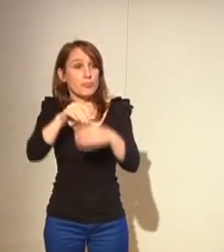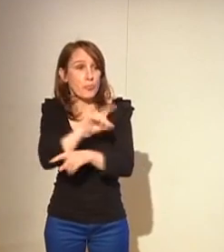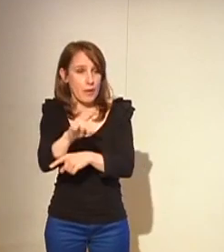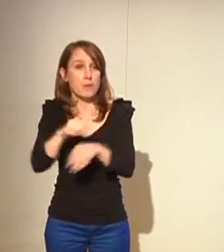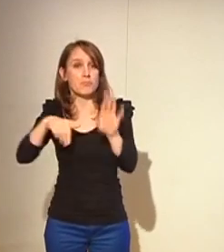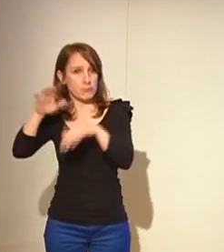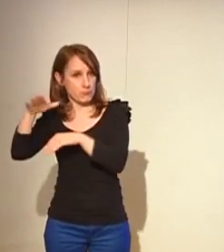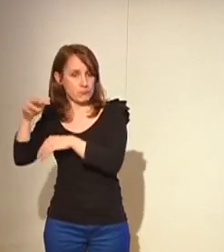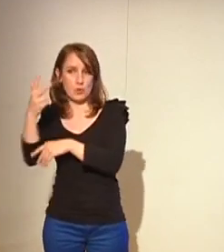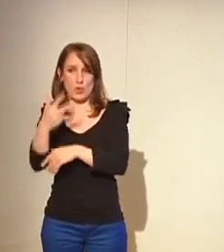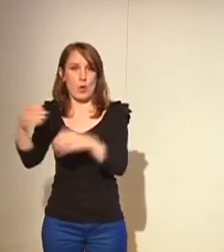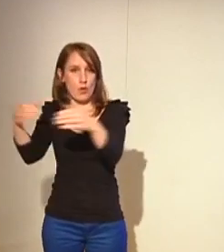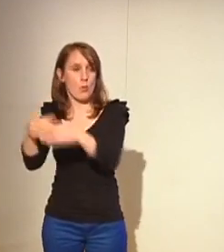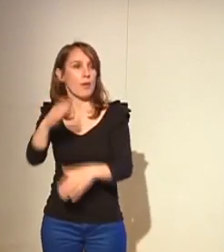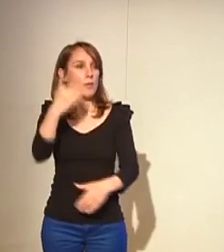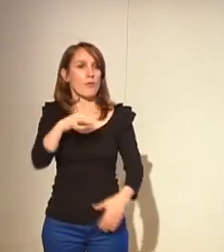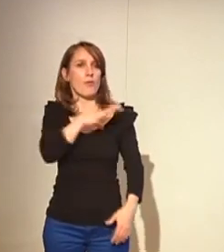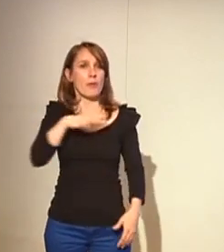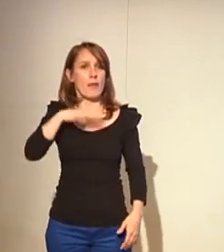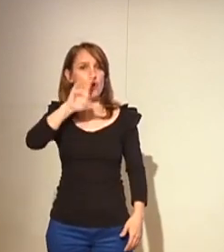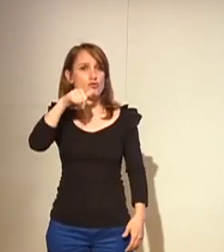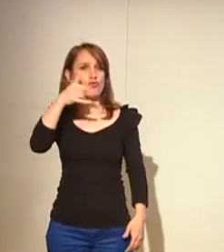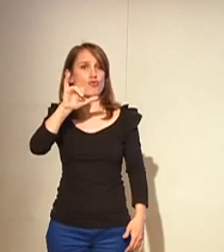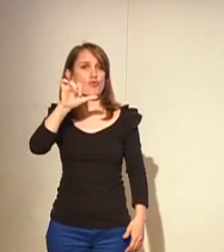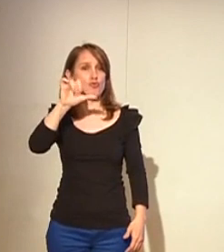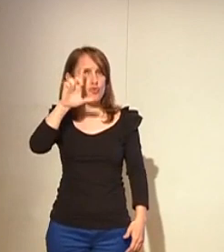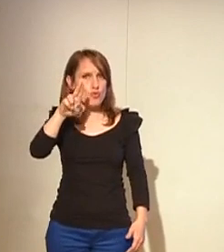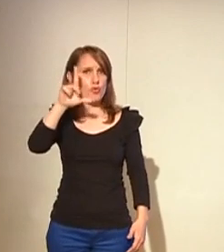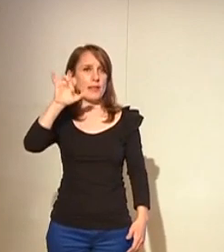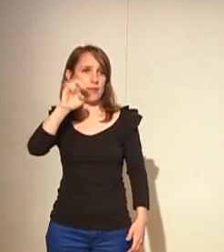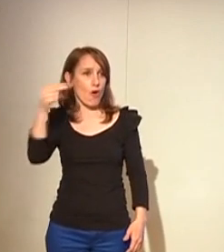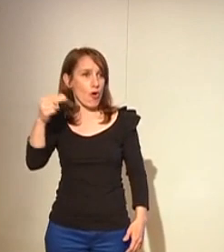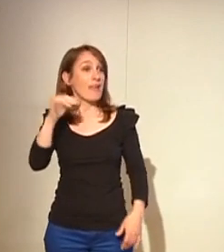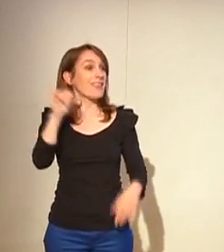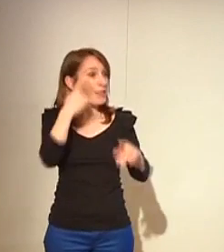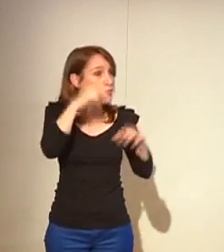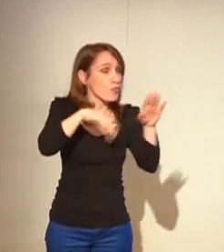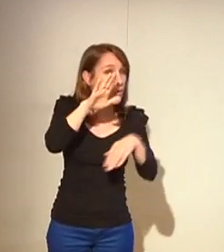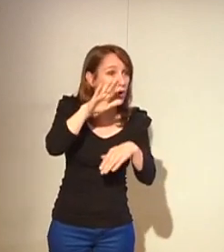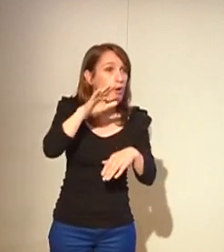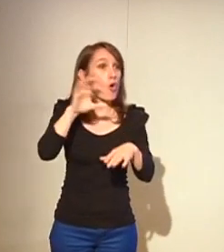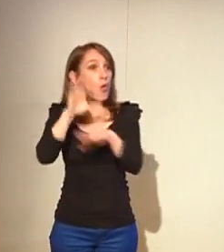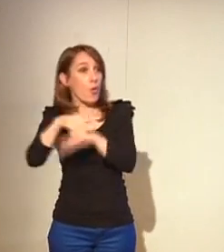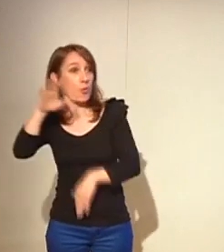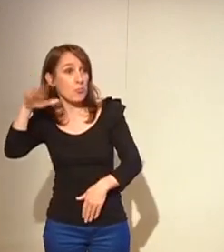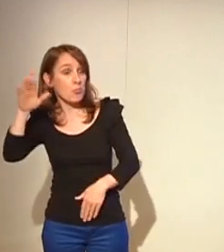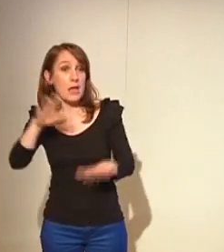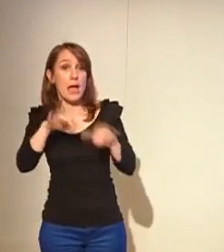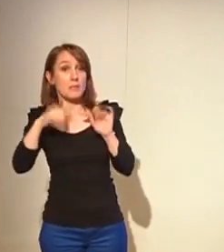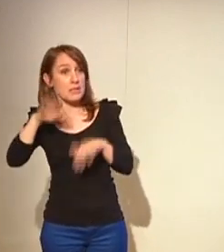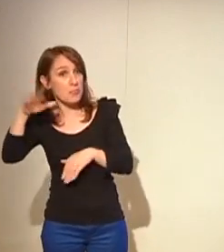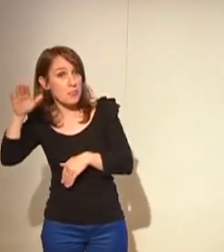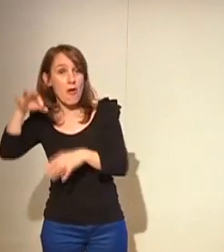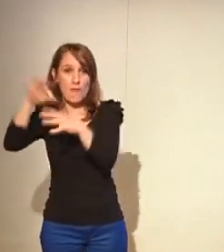groupes madame Julien qui est pour qui est contre qui s'abstient qui ne prend pas part